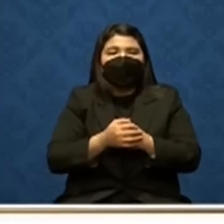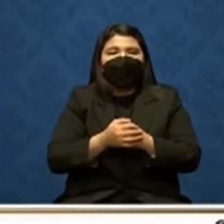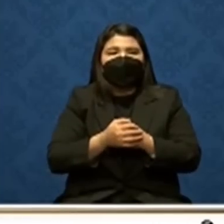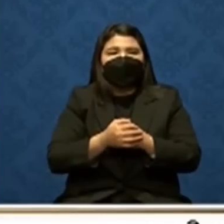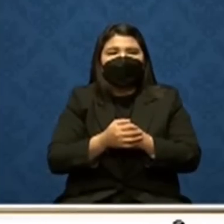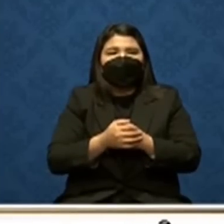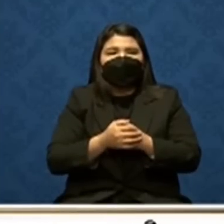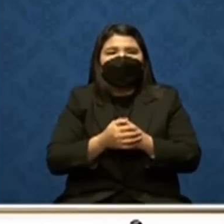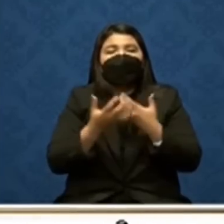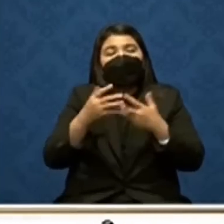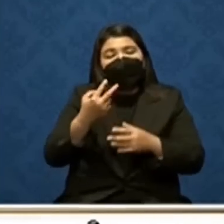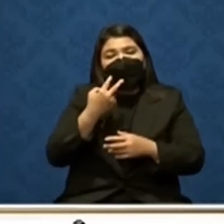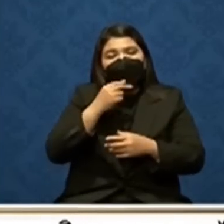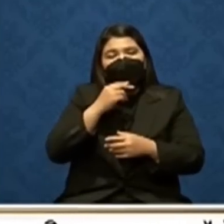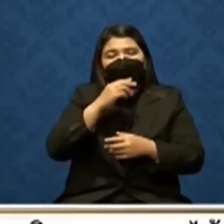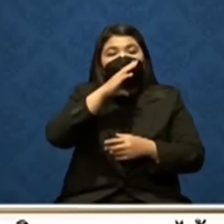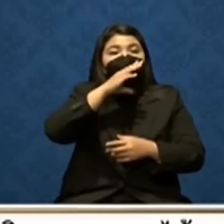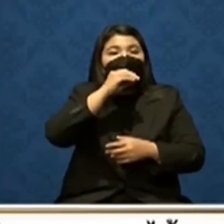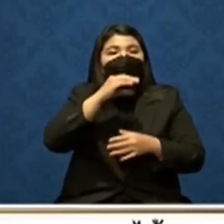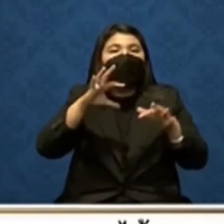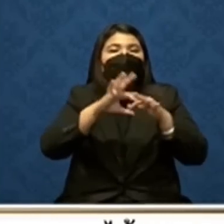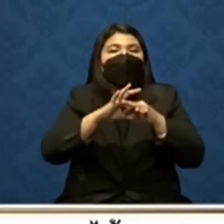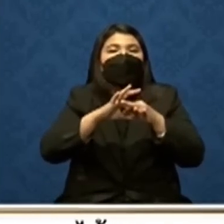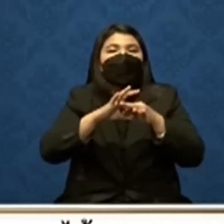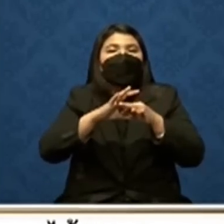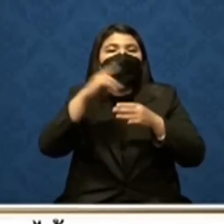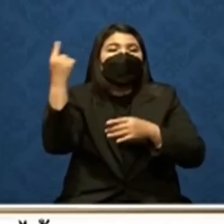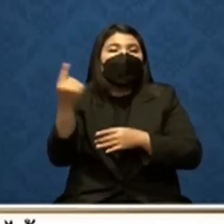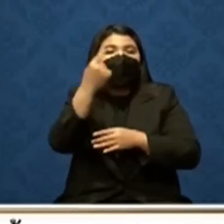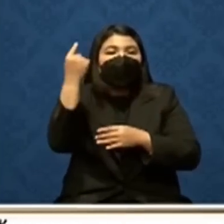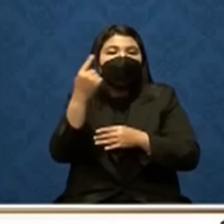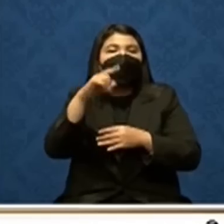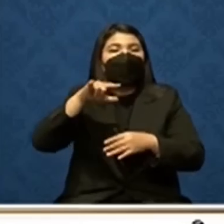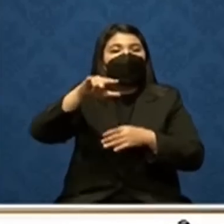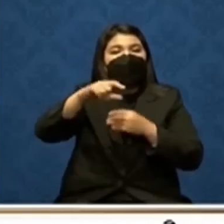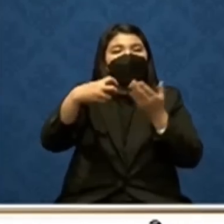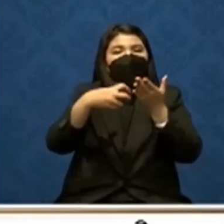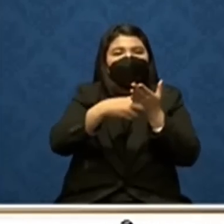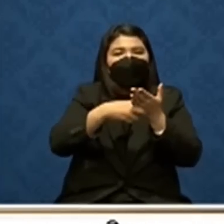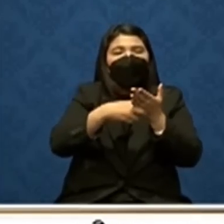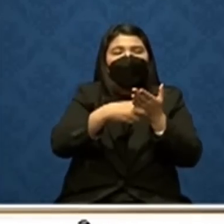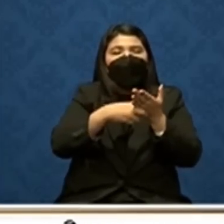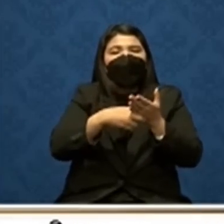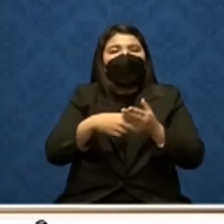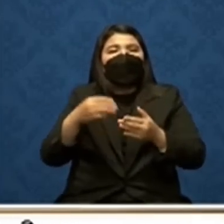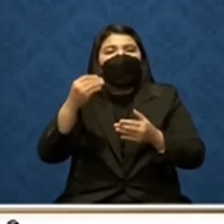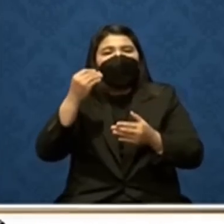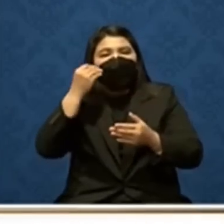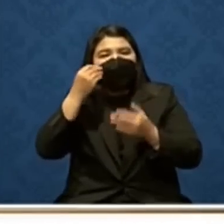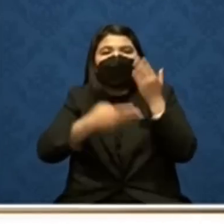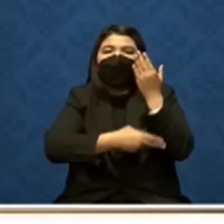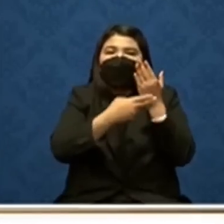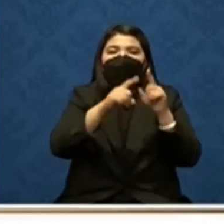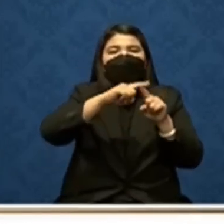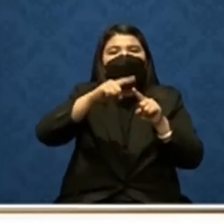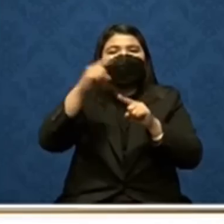เรื่องของการท่องเที่ยวื่องของตัวเครื่บินเรื่องของการจองห้พักกำลงกลบมาใกล้กับช่งท